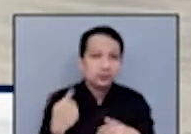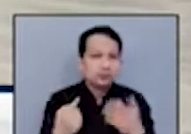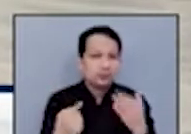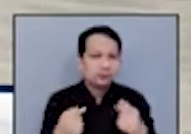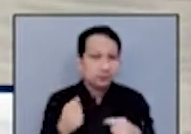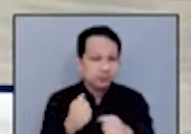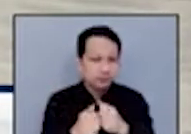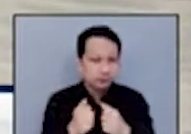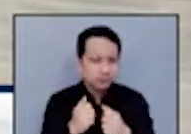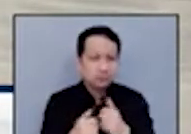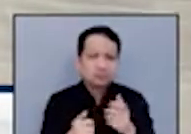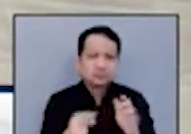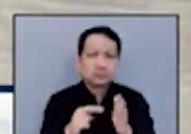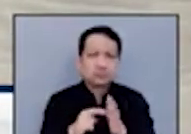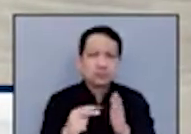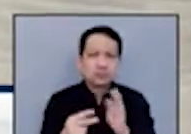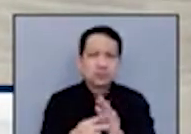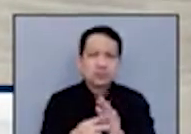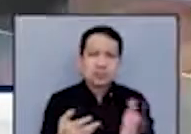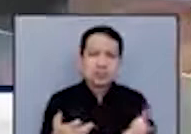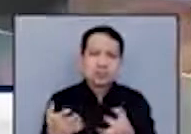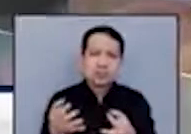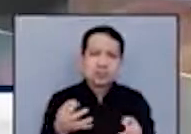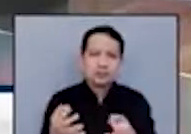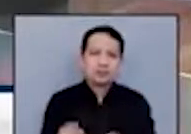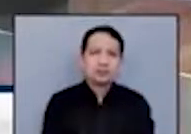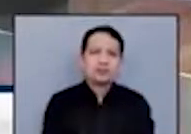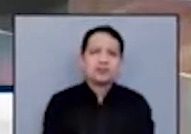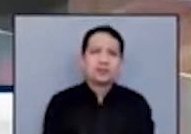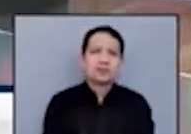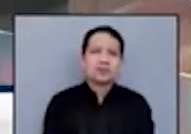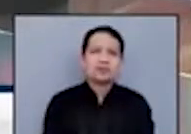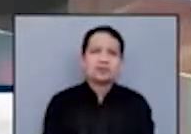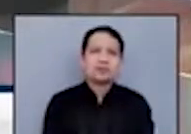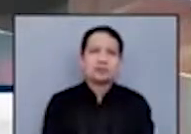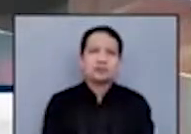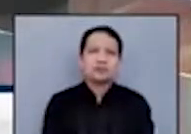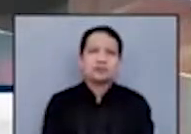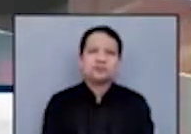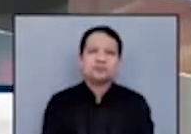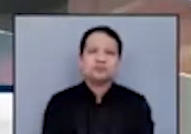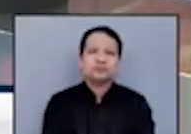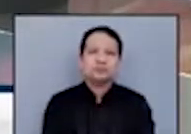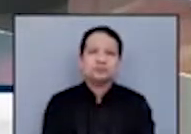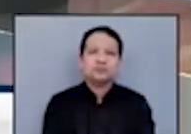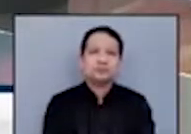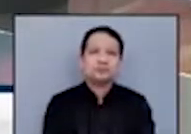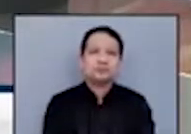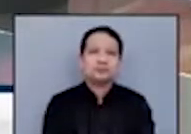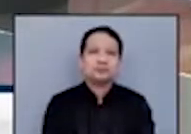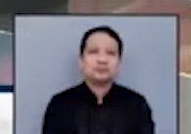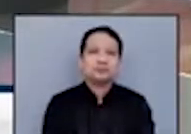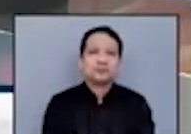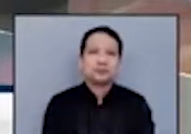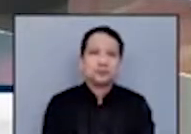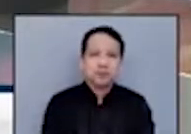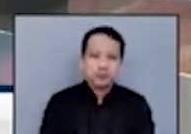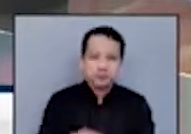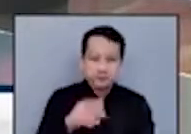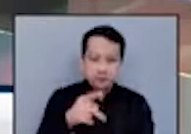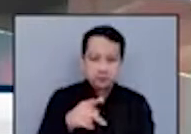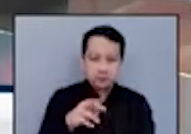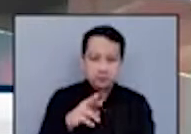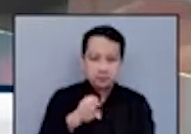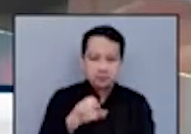sir? Paliwanag naman doon, sir, kasi yung praying mantis is opportunistic sila. So wild, hindi